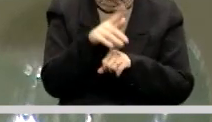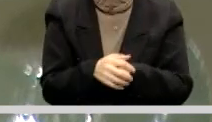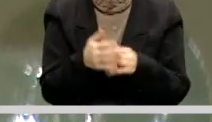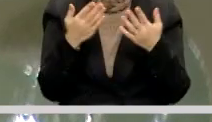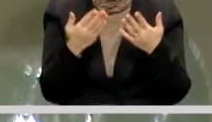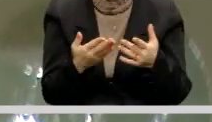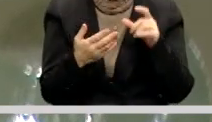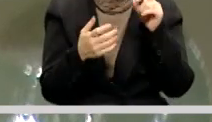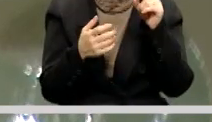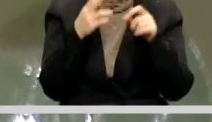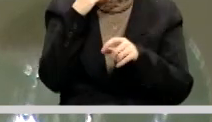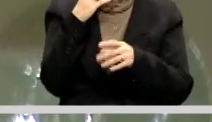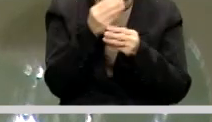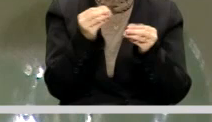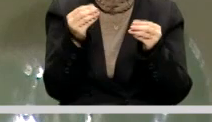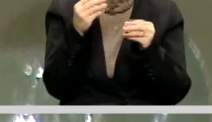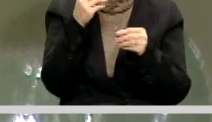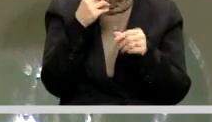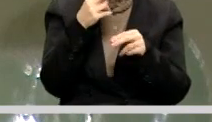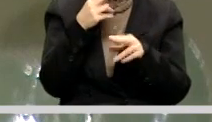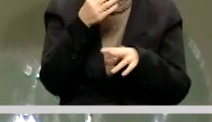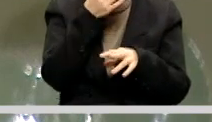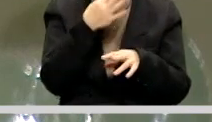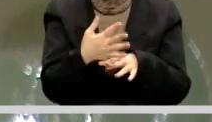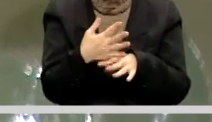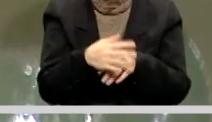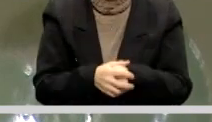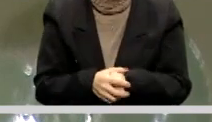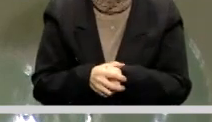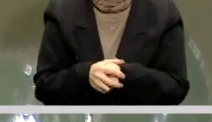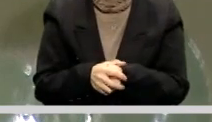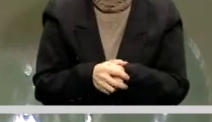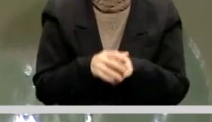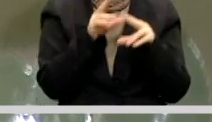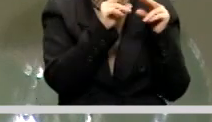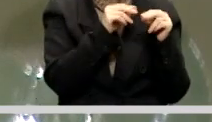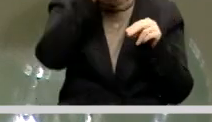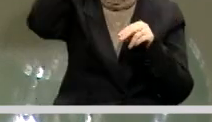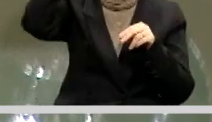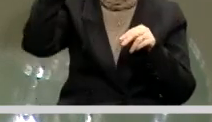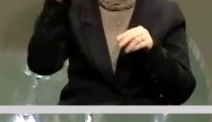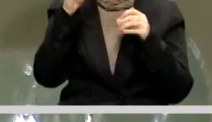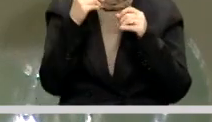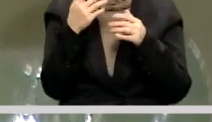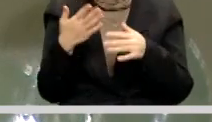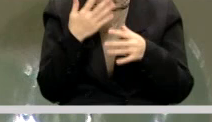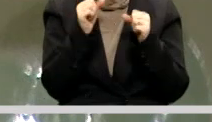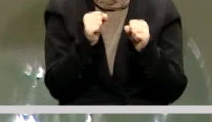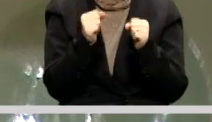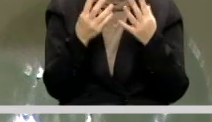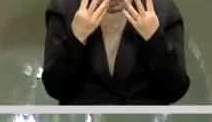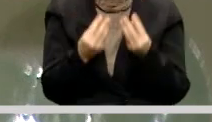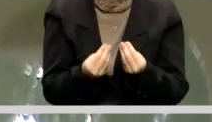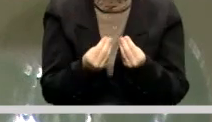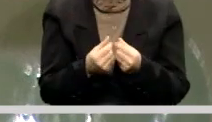çok teşekkür ediyorum. Ben teşekkür ederim. Güzel bir yayındı. Uykumuzu inşallah bu yayın sonrası biraz daha kaliteli bir seviyeye taşıyabiliriz. Çok kıymetli anladık bir